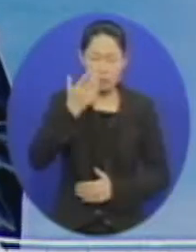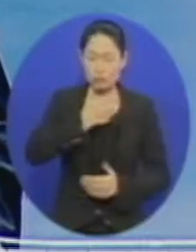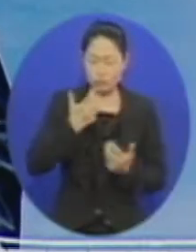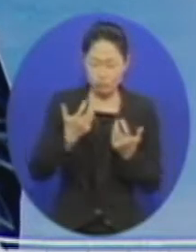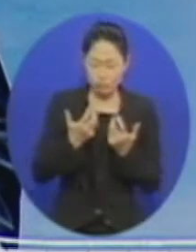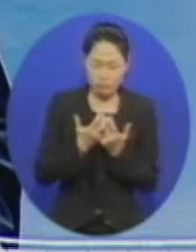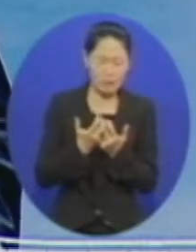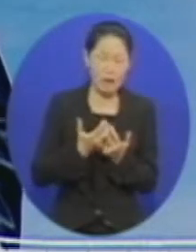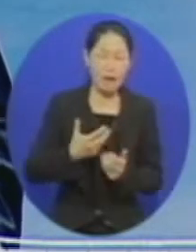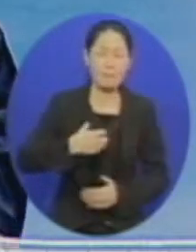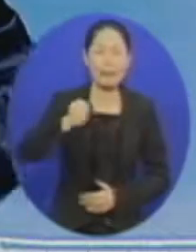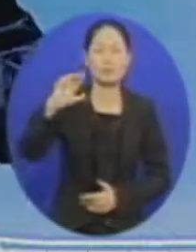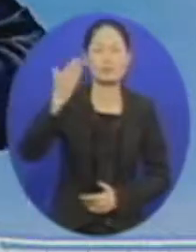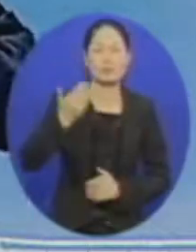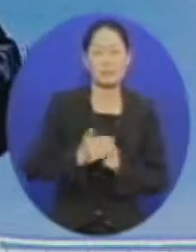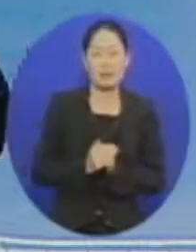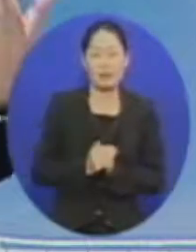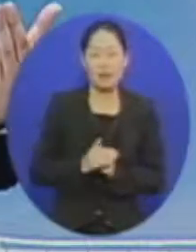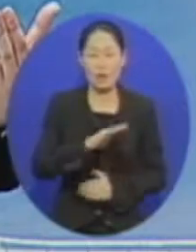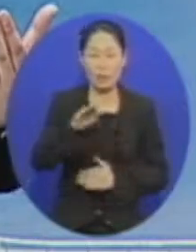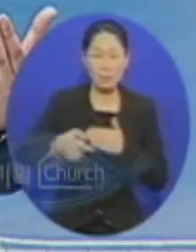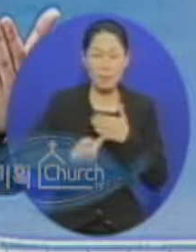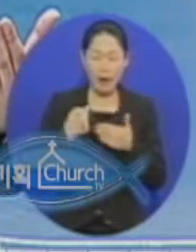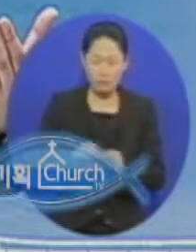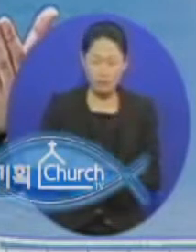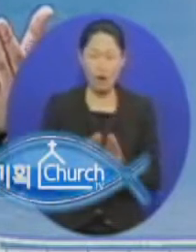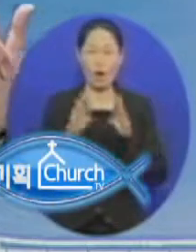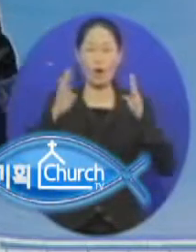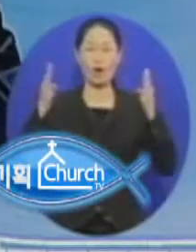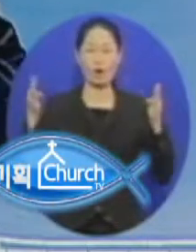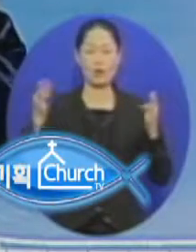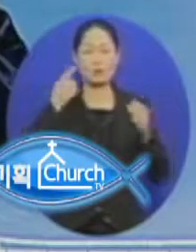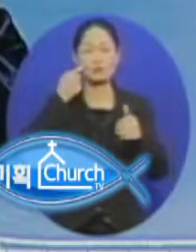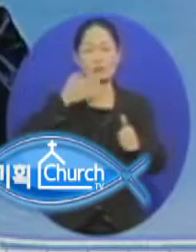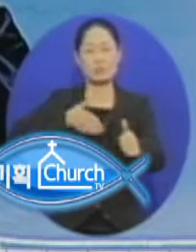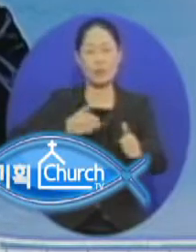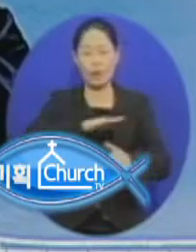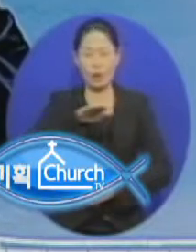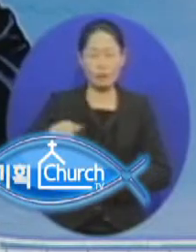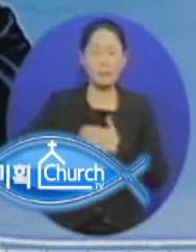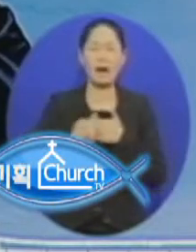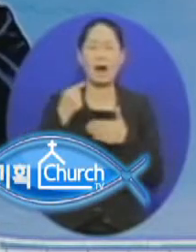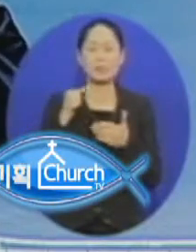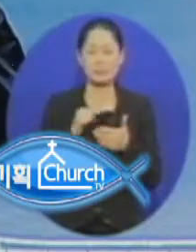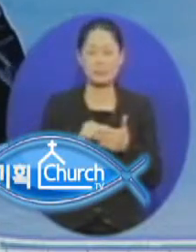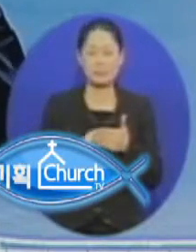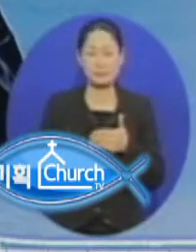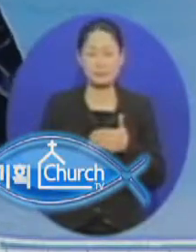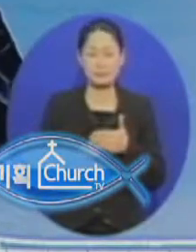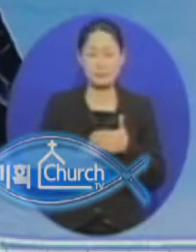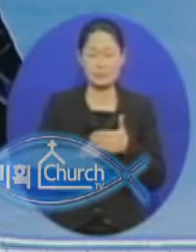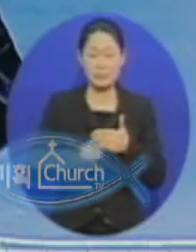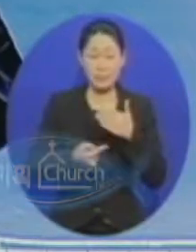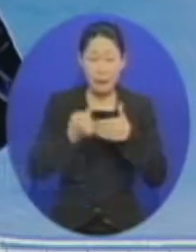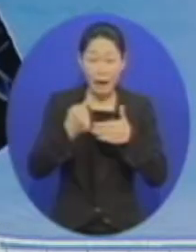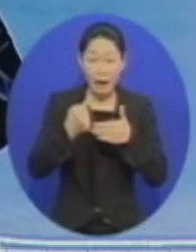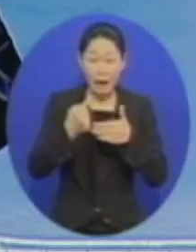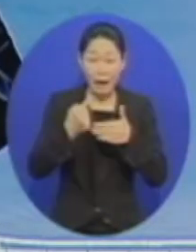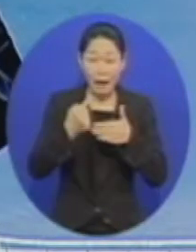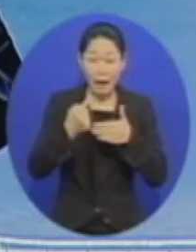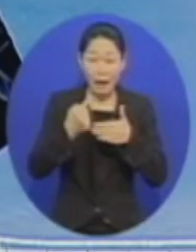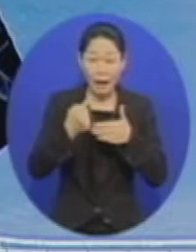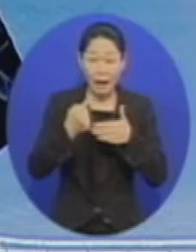되잖아요 여러분의 마음을 열어 놓으세요 여러분의 마음이에요 거기에 역사가 일어나는